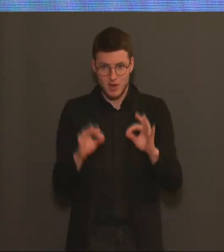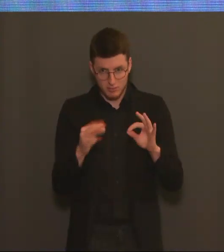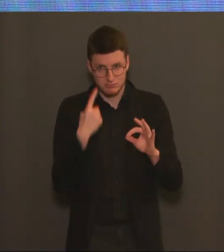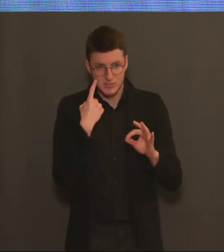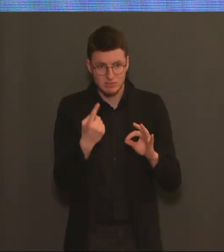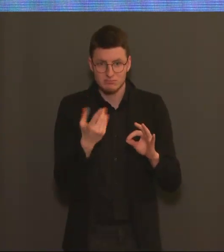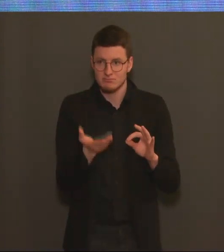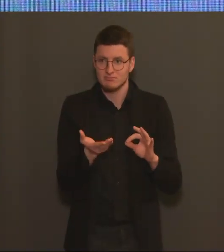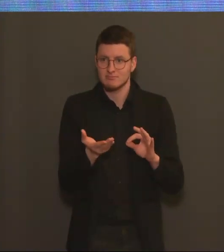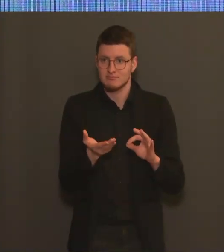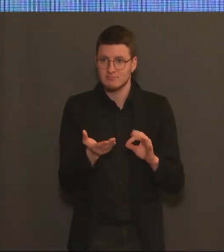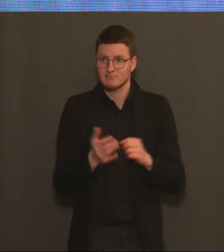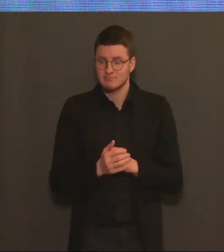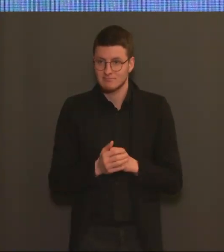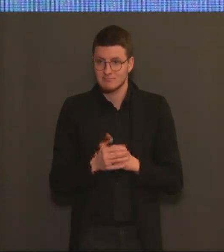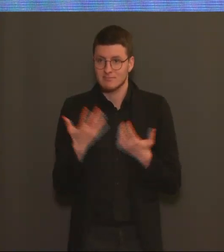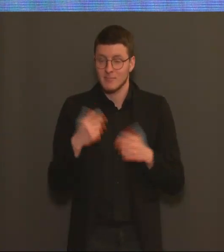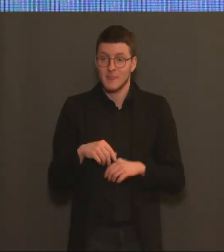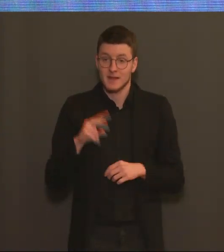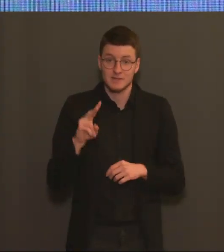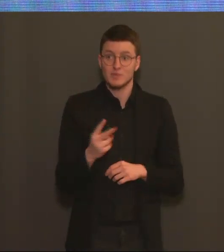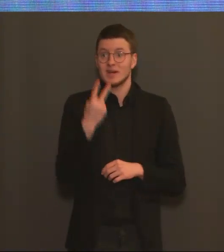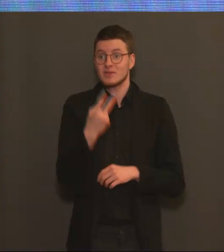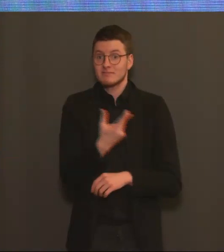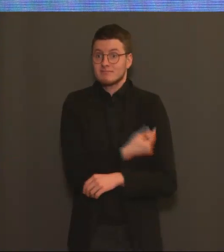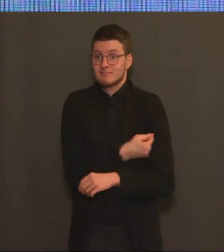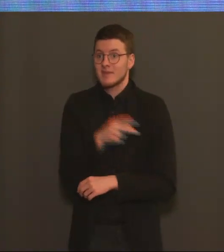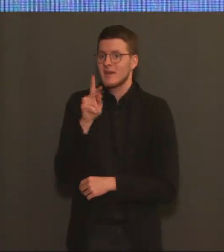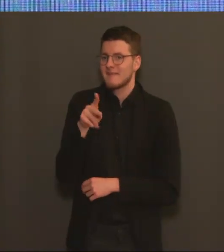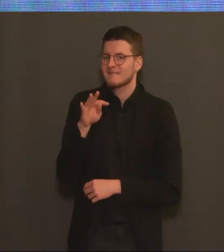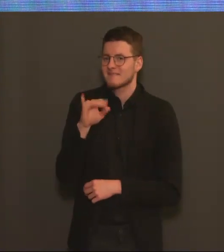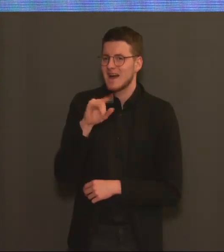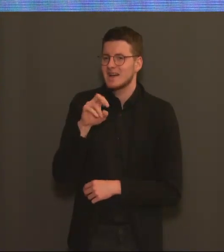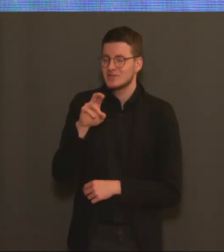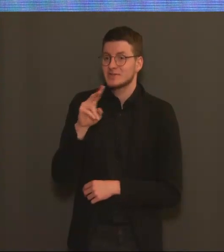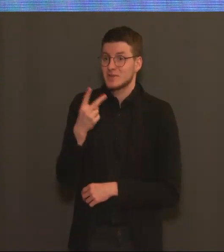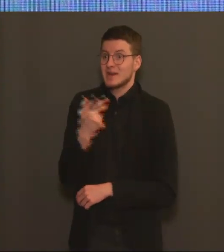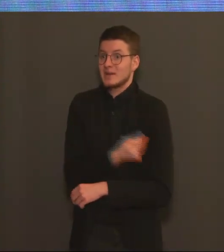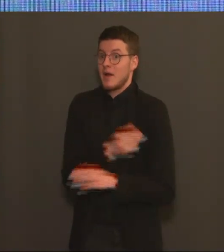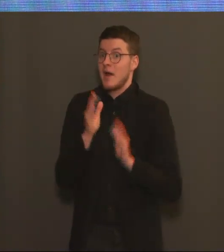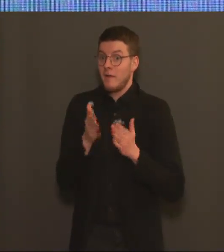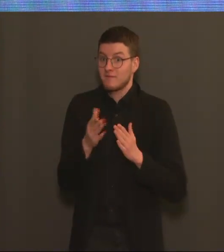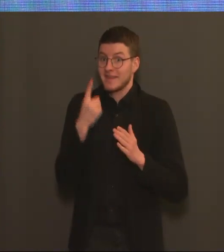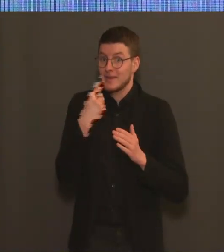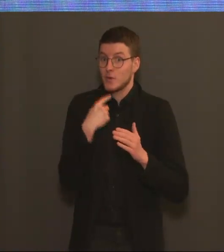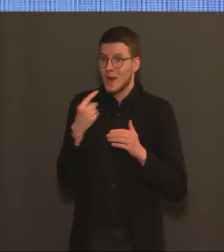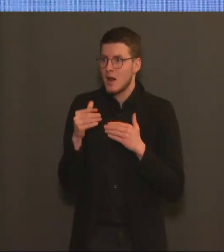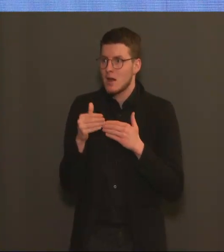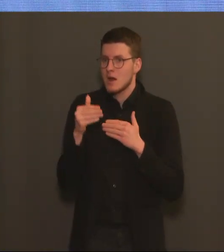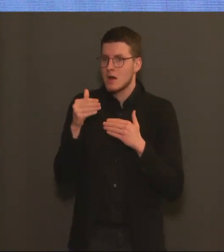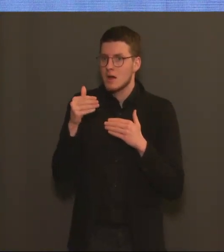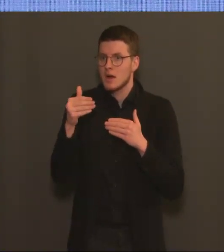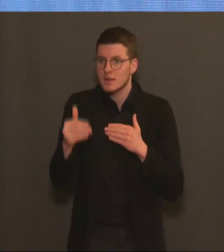1 week nadat ze hun tweede dosis van het Pfizer-vaccin hadden gekregen,